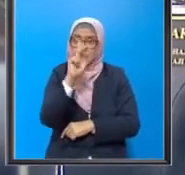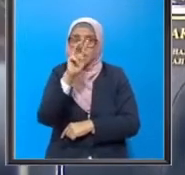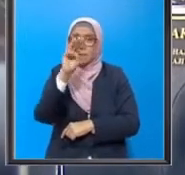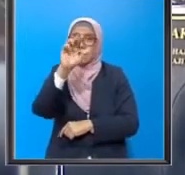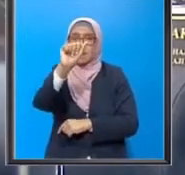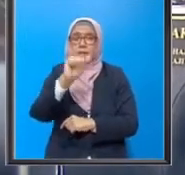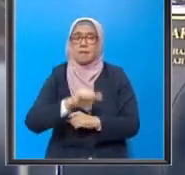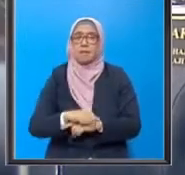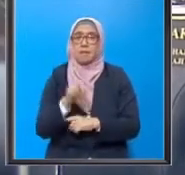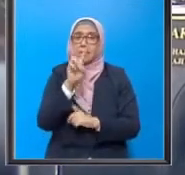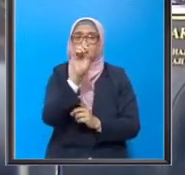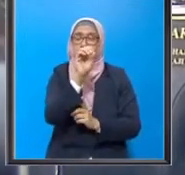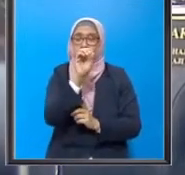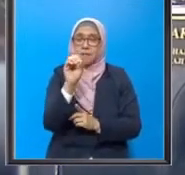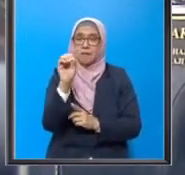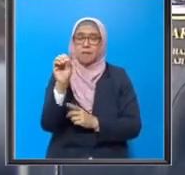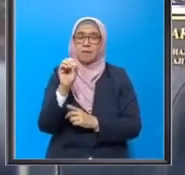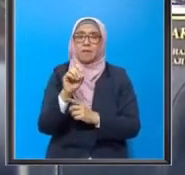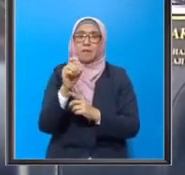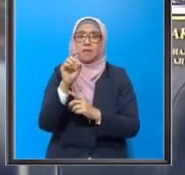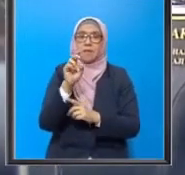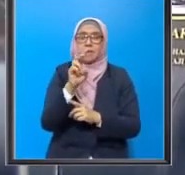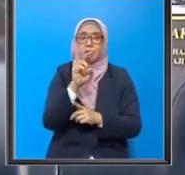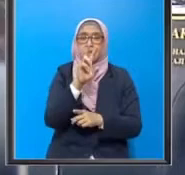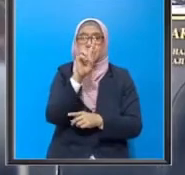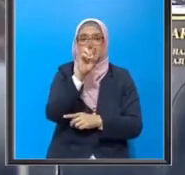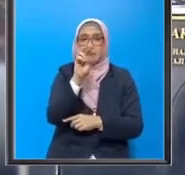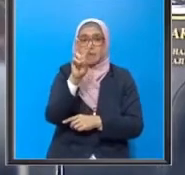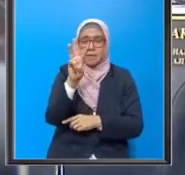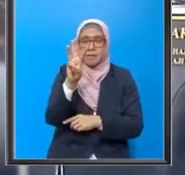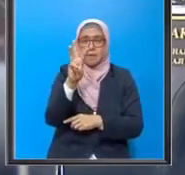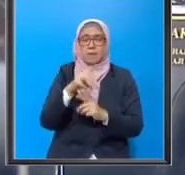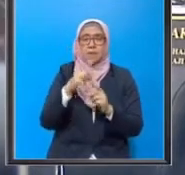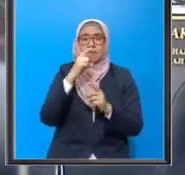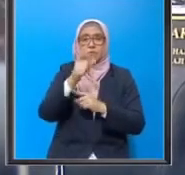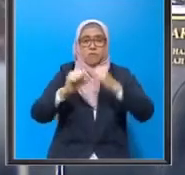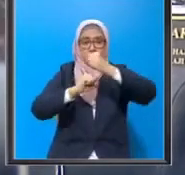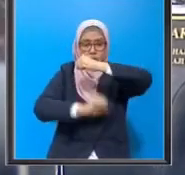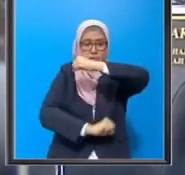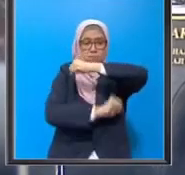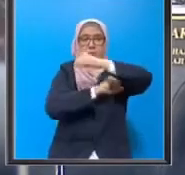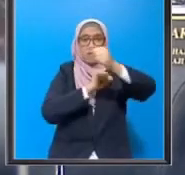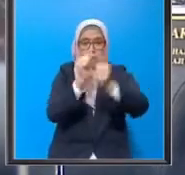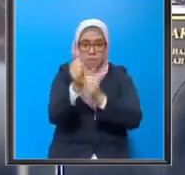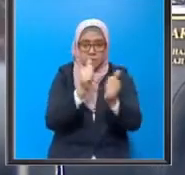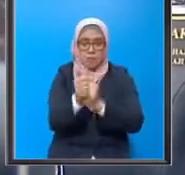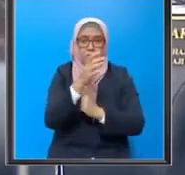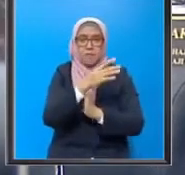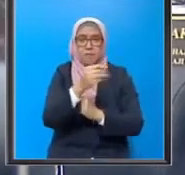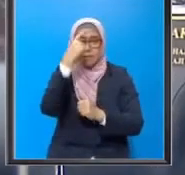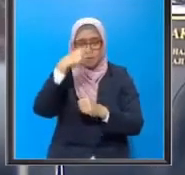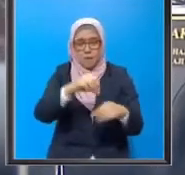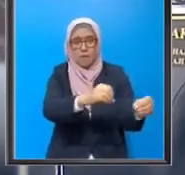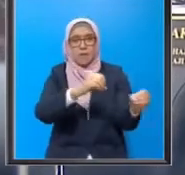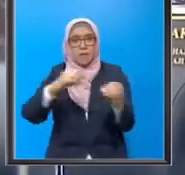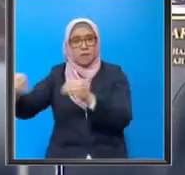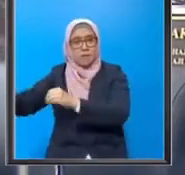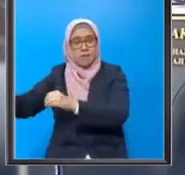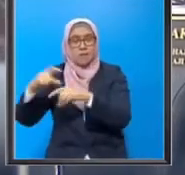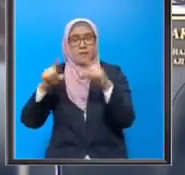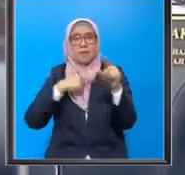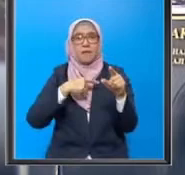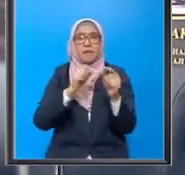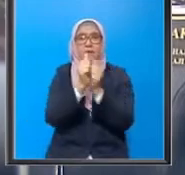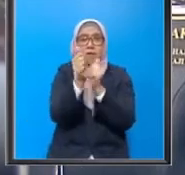dan juga Kompleks serta infrastruktur sukan yang melibatkan penghancuran Sukma tersebut Hai